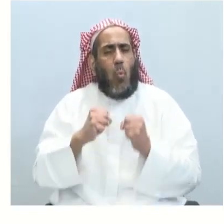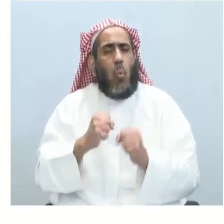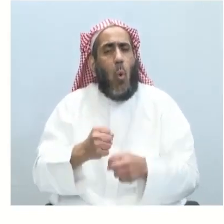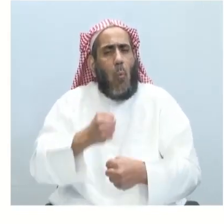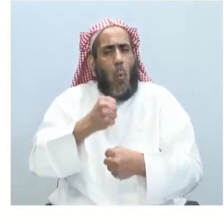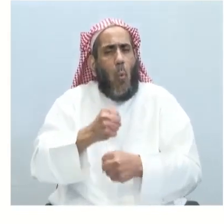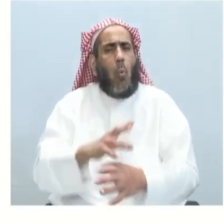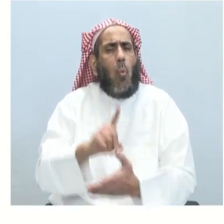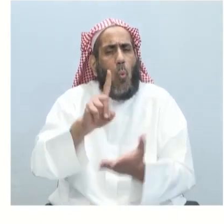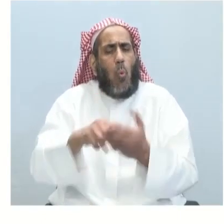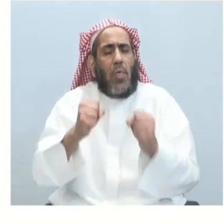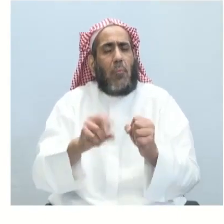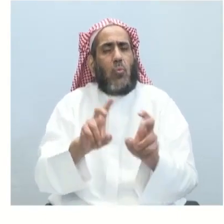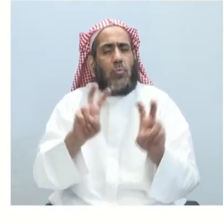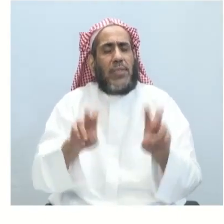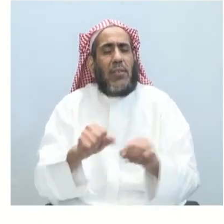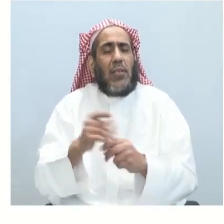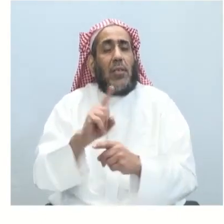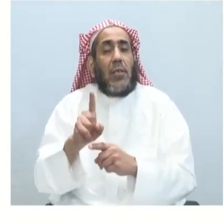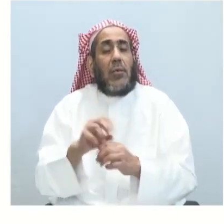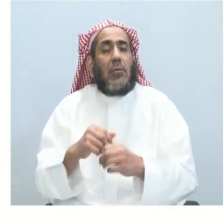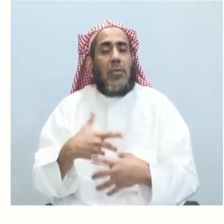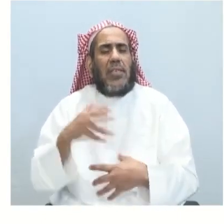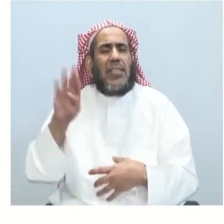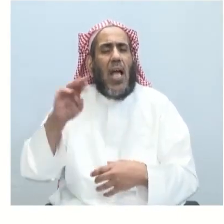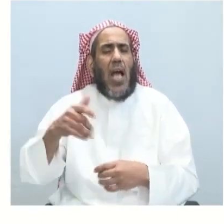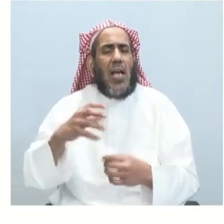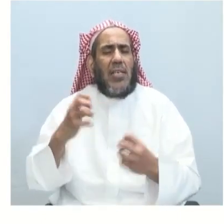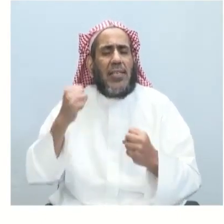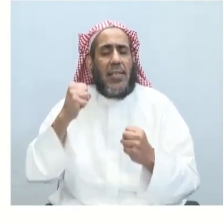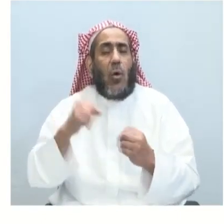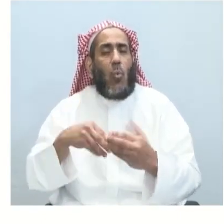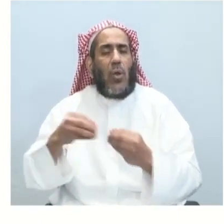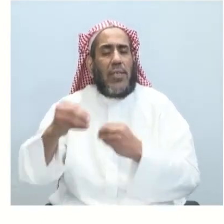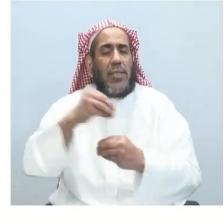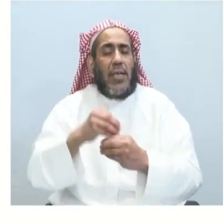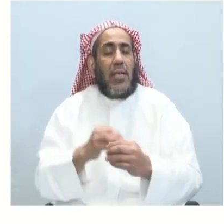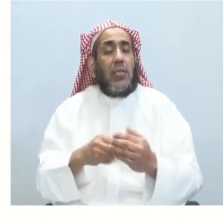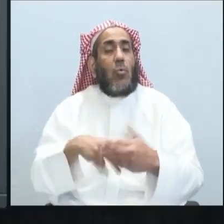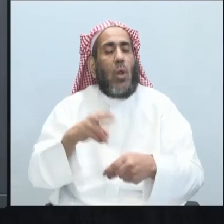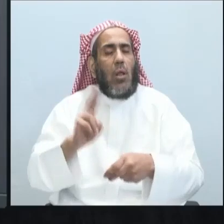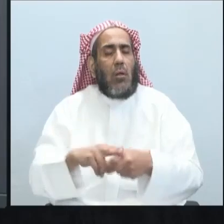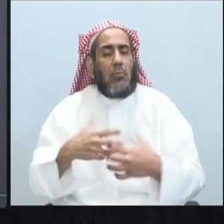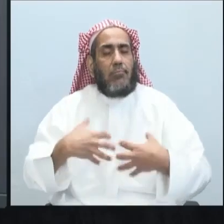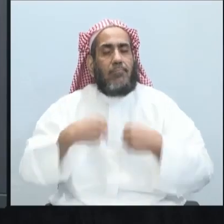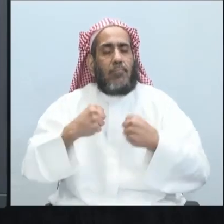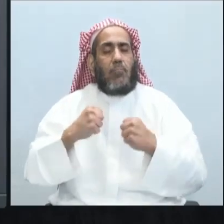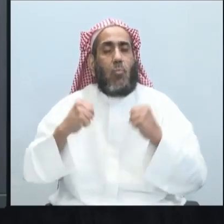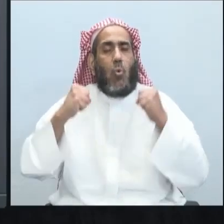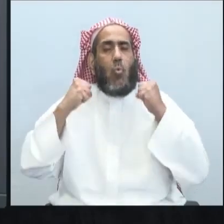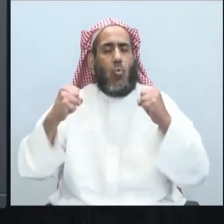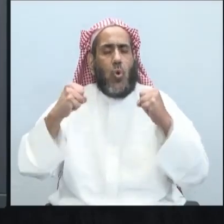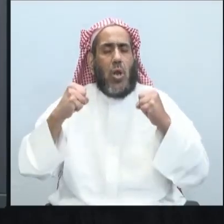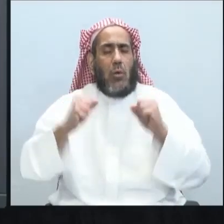وجهه التما منه ل تعسي ونكسي ورد التعاسه والانتكاس والعوده لكني انا ما زلت متماسكا قويا